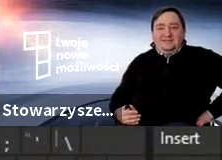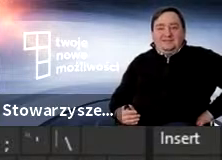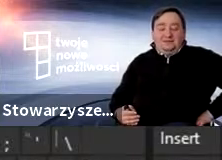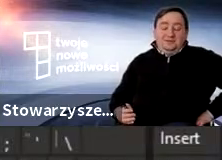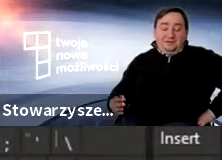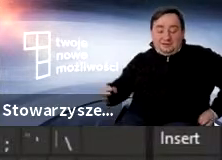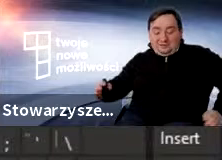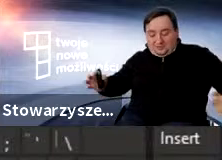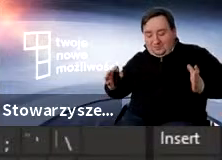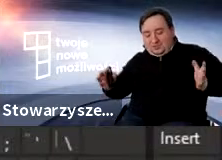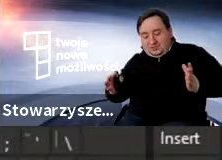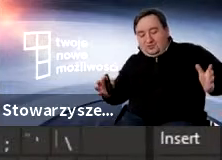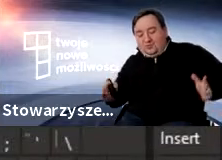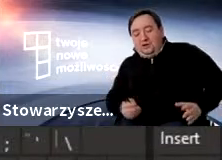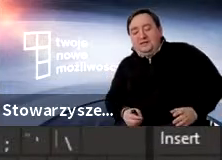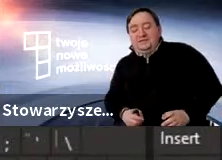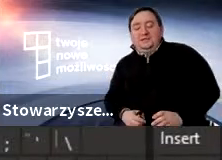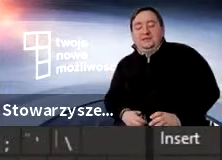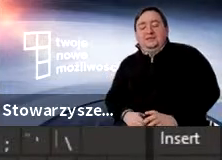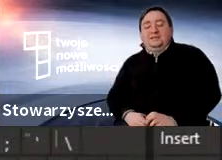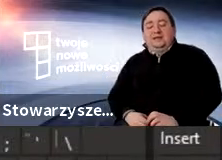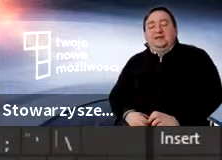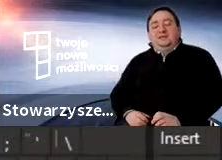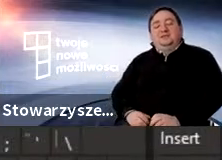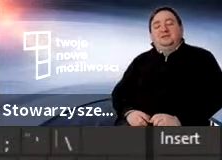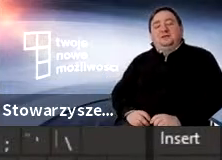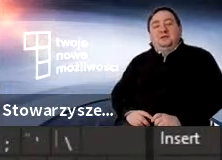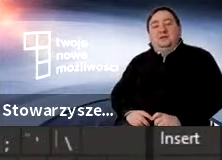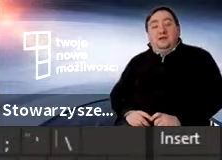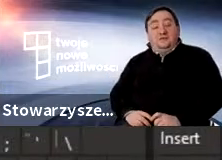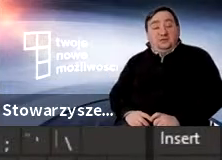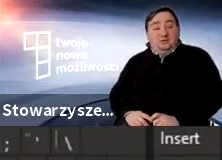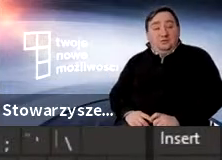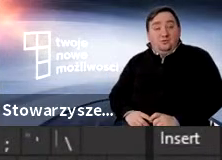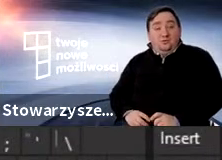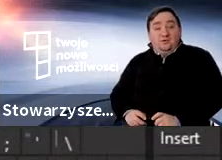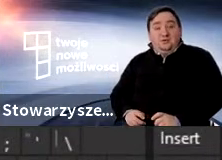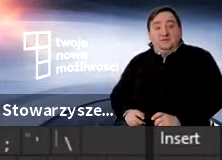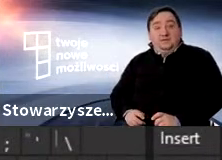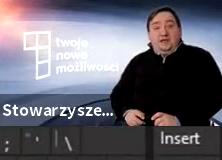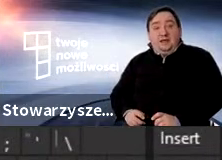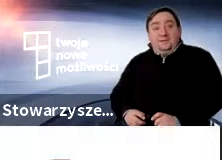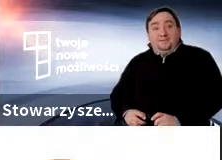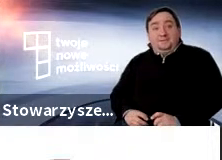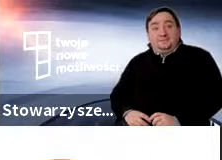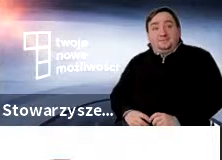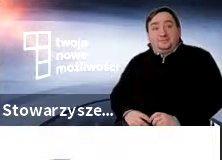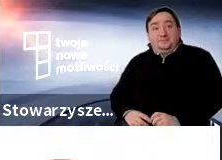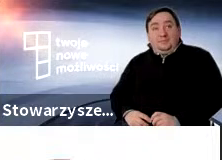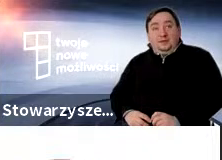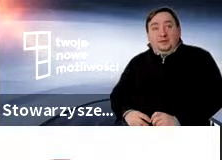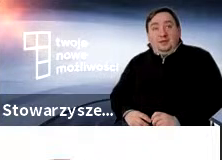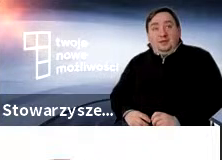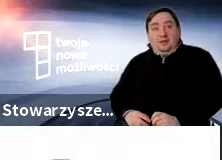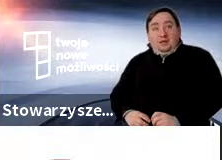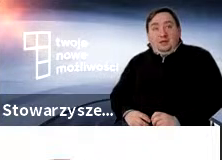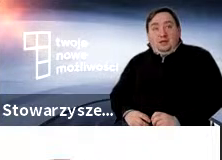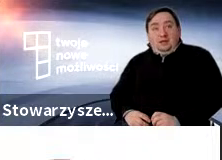zajęć, przepraszam, kumulacji zajęć w ciągu dnia.